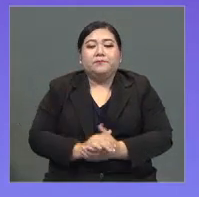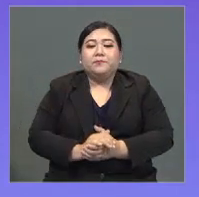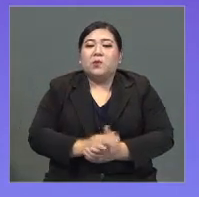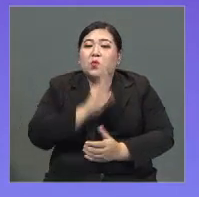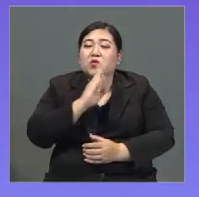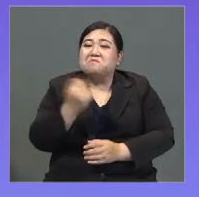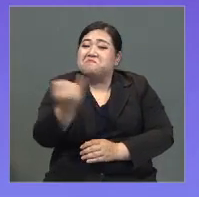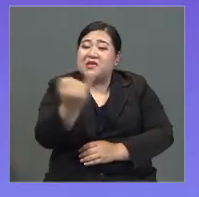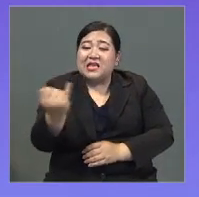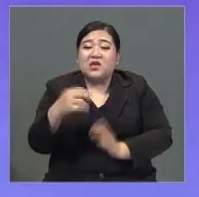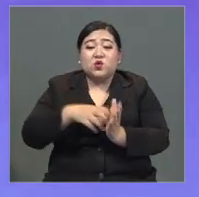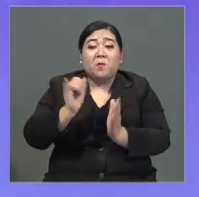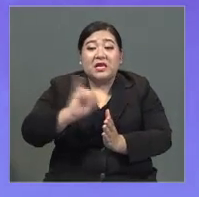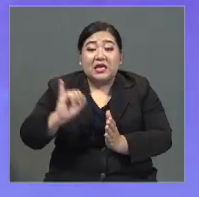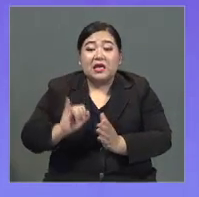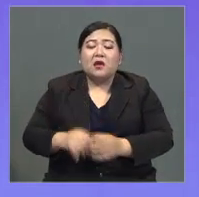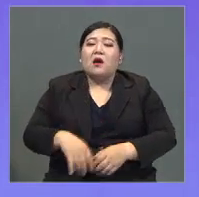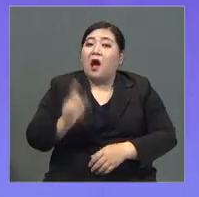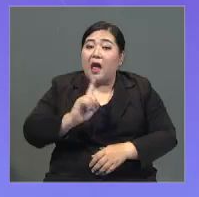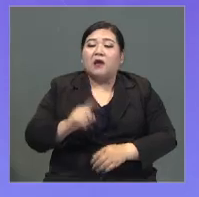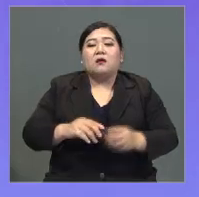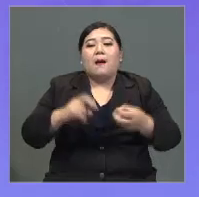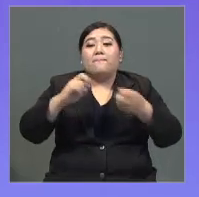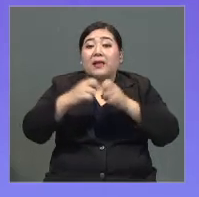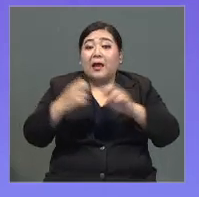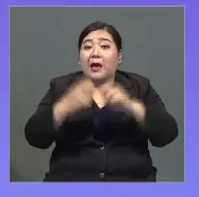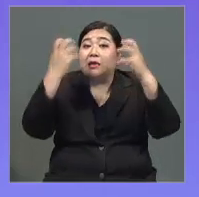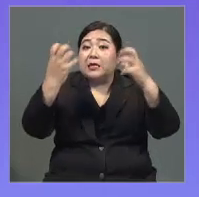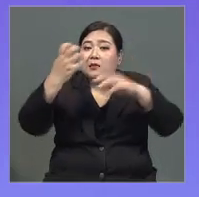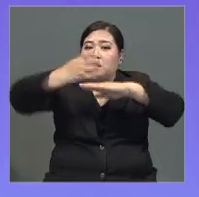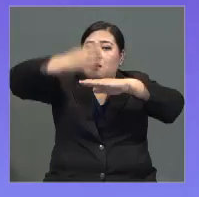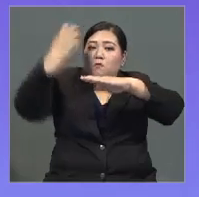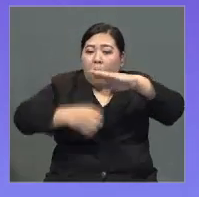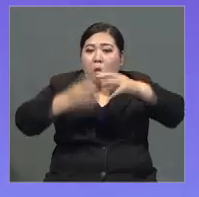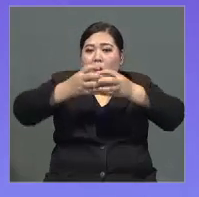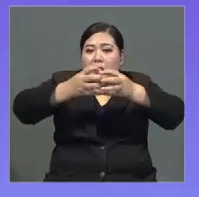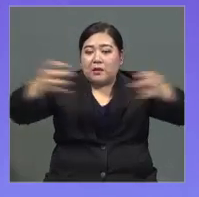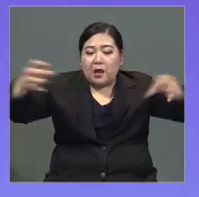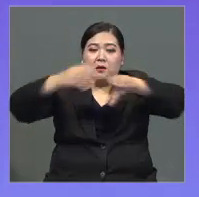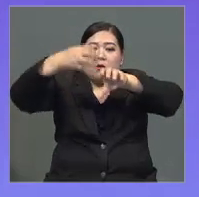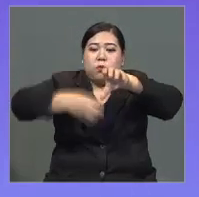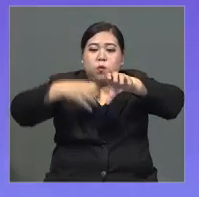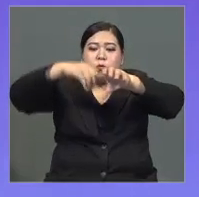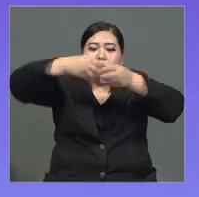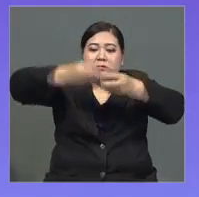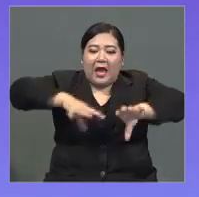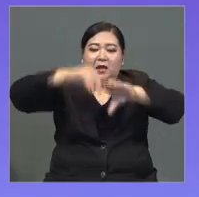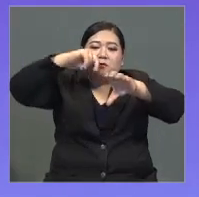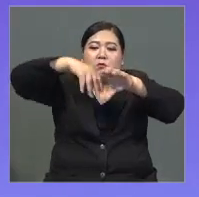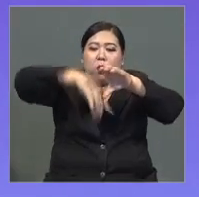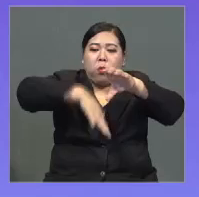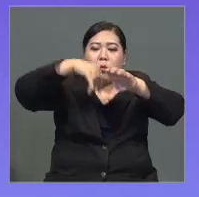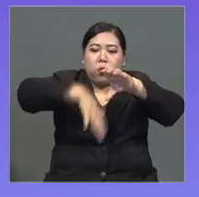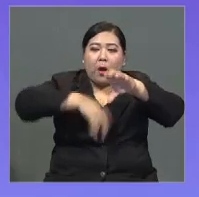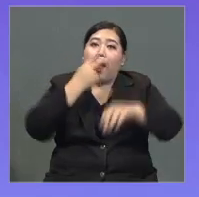องร้ายที่เกิดขึ้นก็คือปัญหาเกิดขึ้นจากหินที่กระเด็นไปและทำให้ท่อเนี่ยแตกและน้ำรั่วลงมาแต่ในแง่ดีก็คือเ